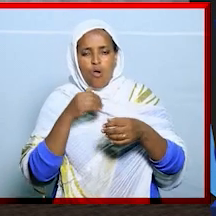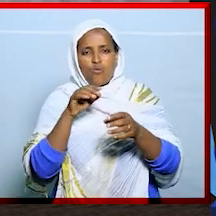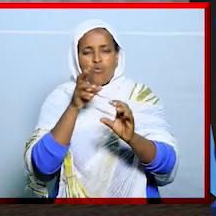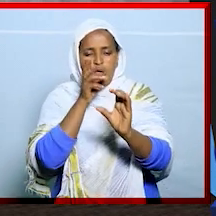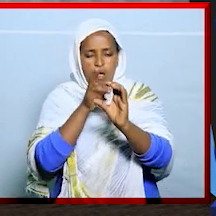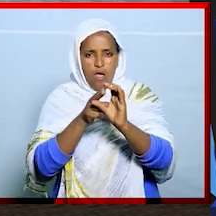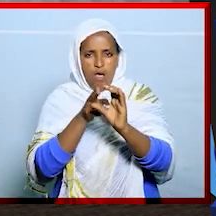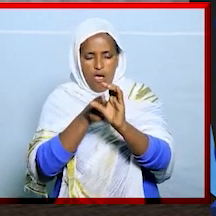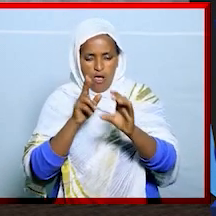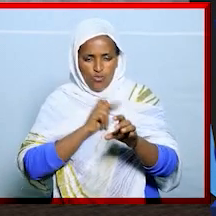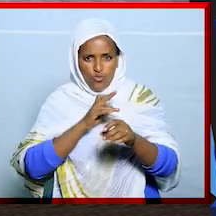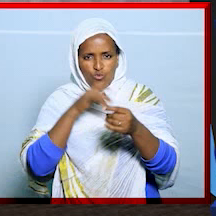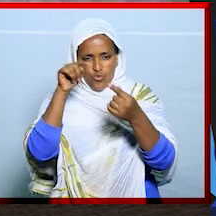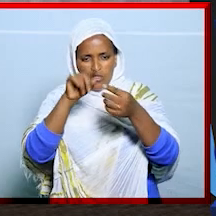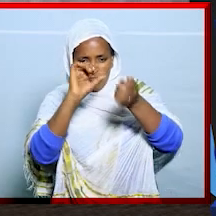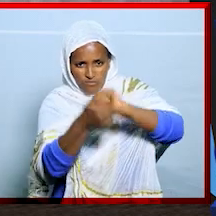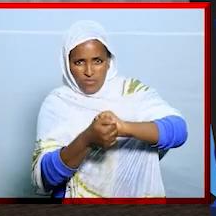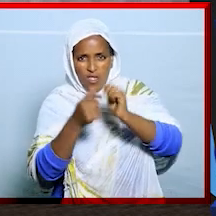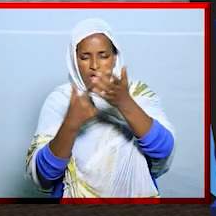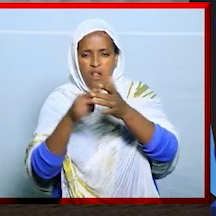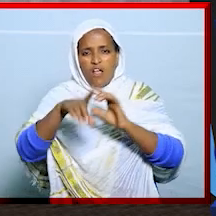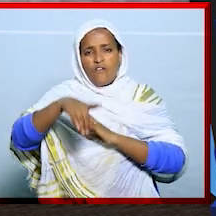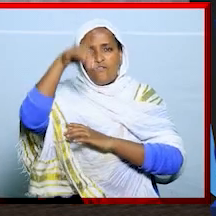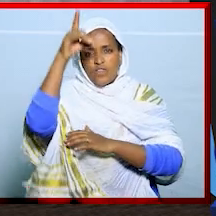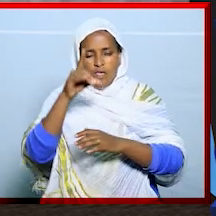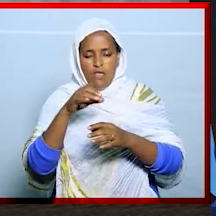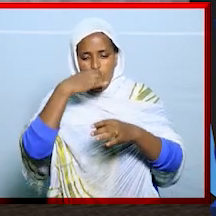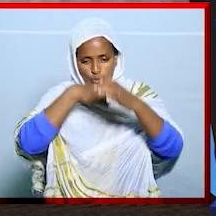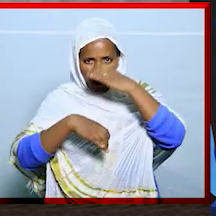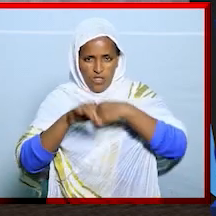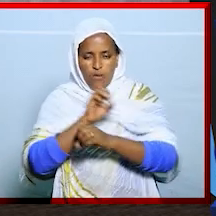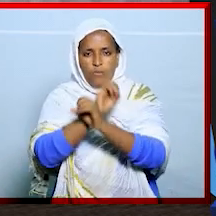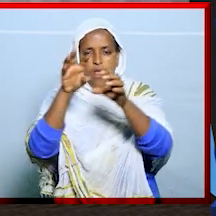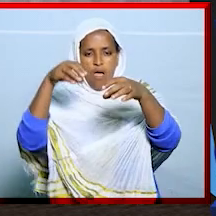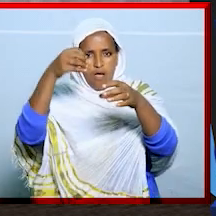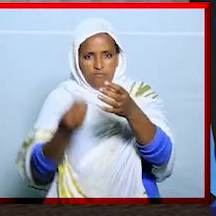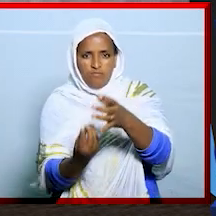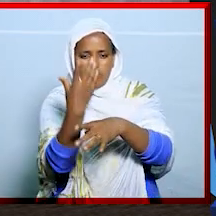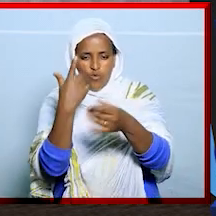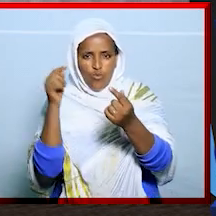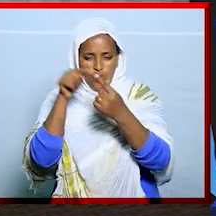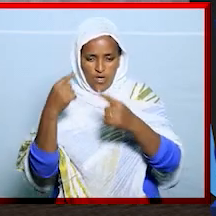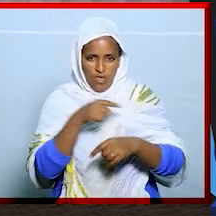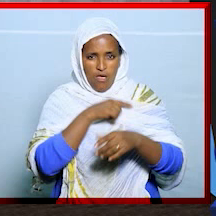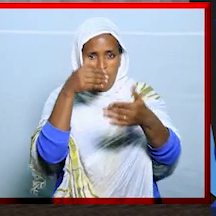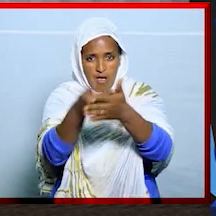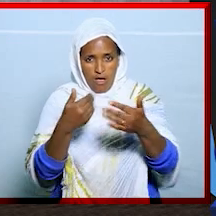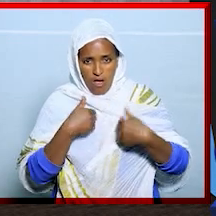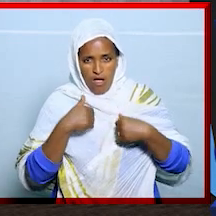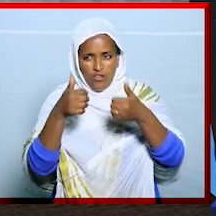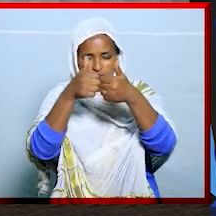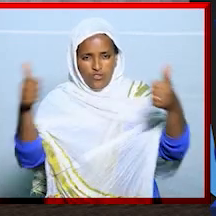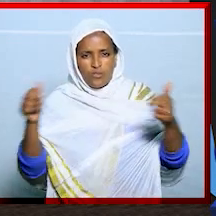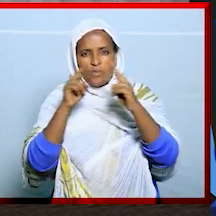ከውስጧ ያለውን የሃይድሮጅን አተም ወደ ሂሊየም እየለወጠች ከፍተኛ የሆነ ሙቀትንና ብርሃንን ታመነጫለች። ያ ወደ